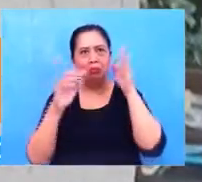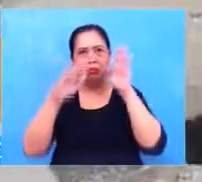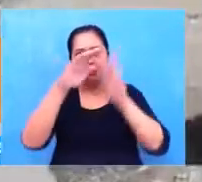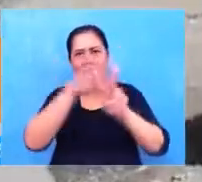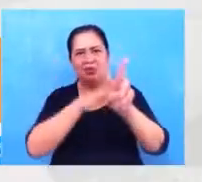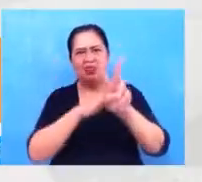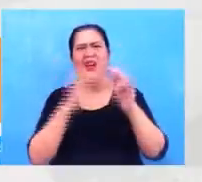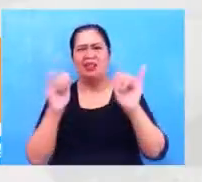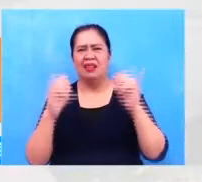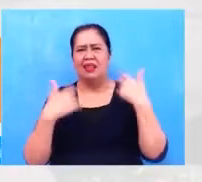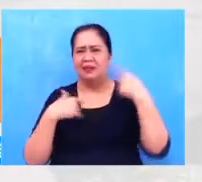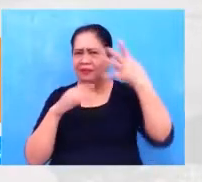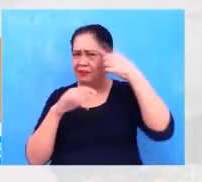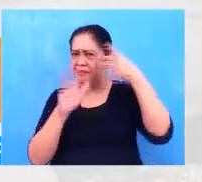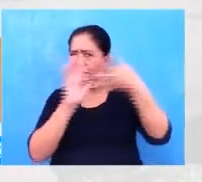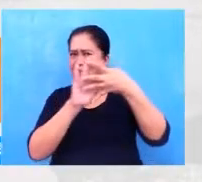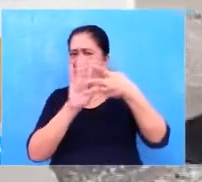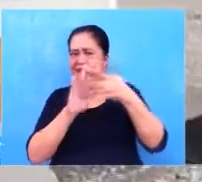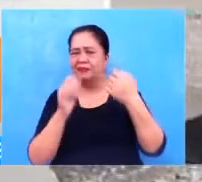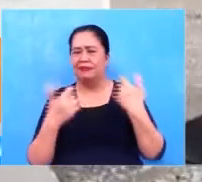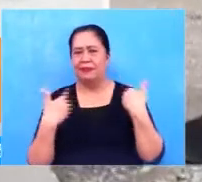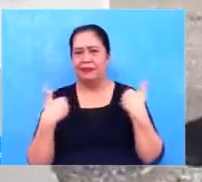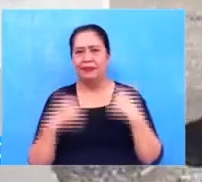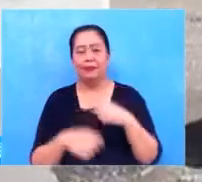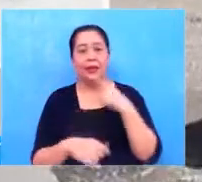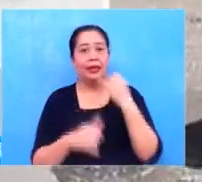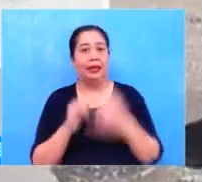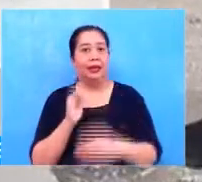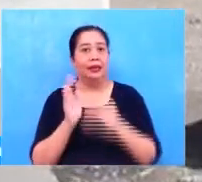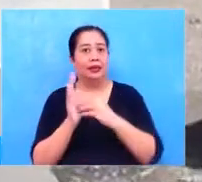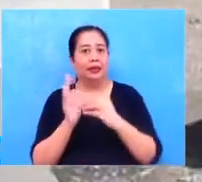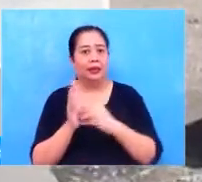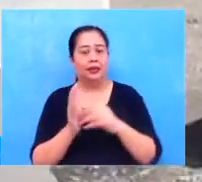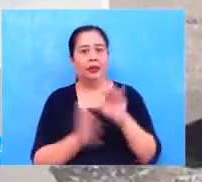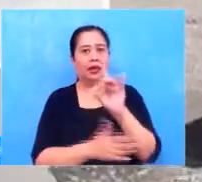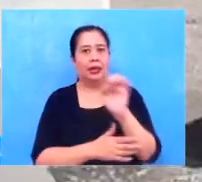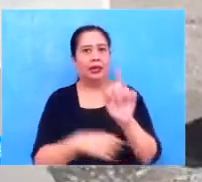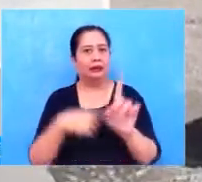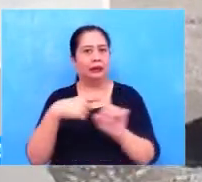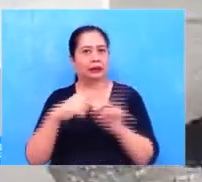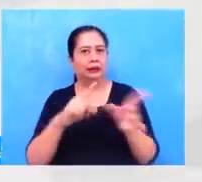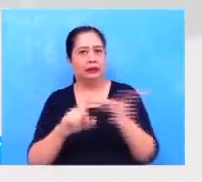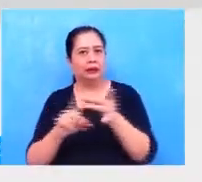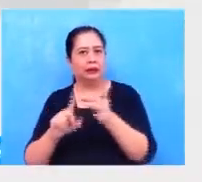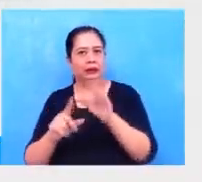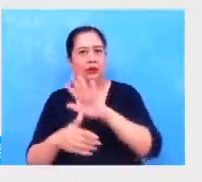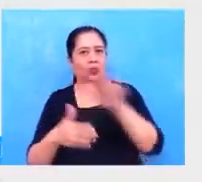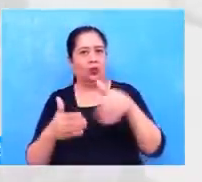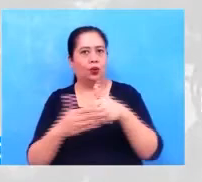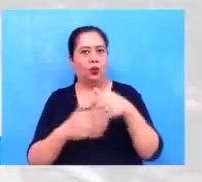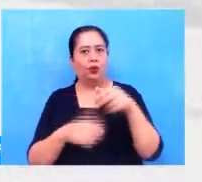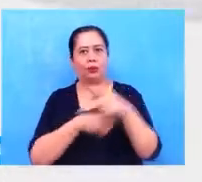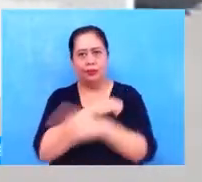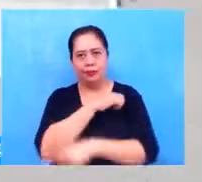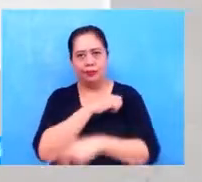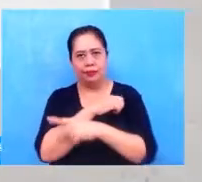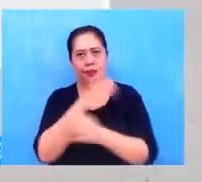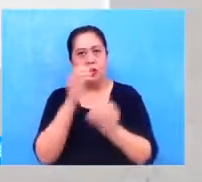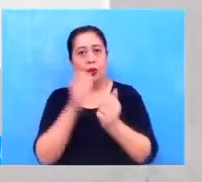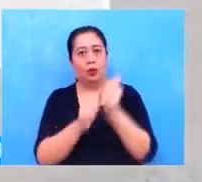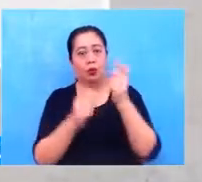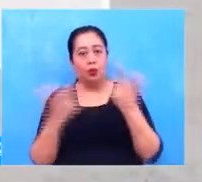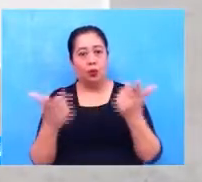nawawala. Sa huling tala, mahigit 800 ang active COVID-19 cases sa buong probinsya. Karamihan nito ay nasa Bayugan